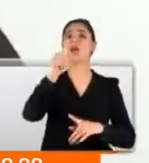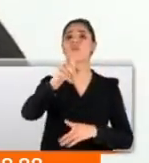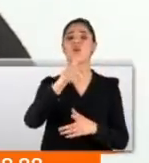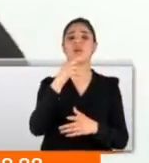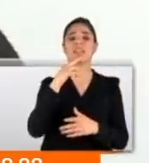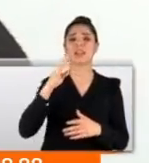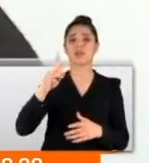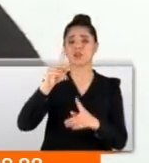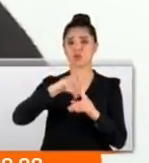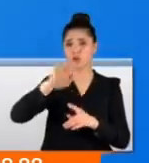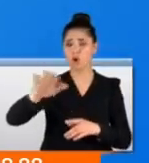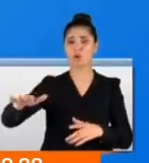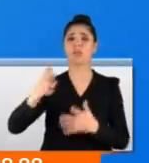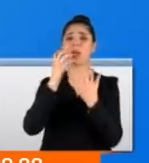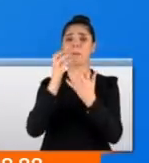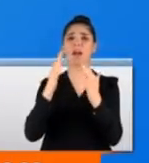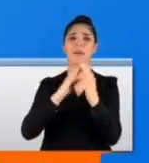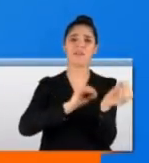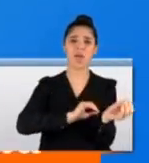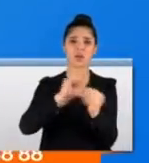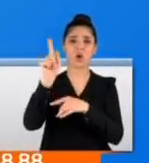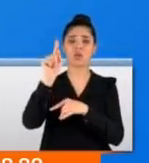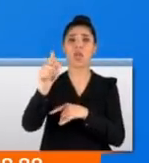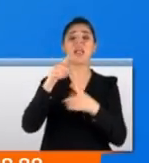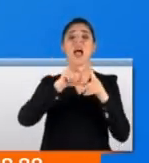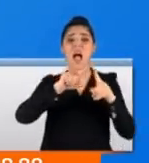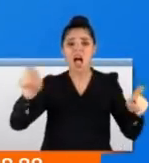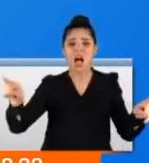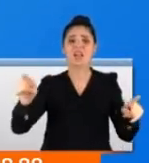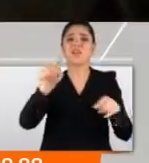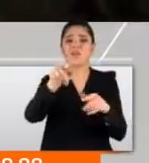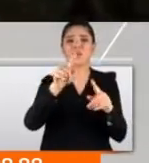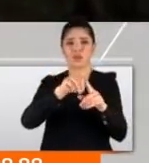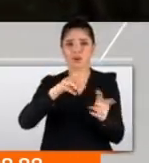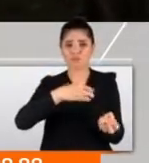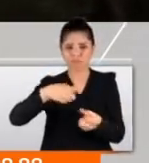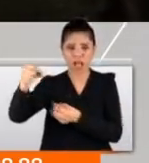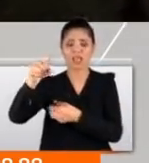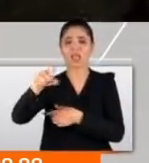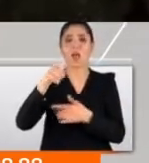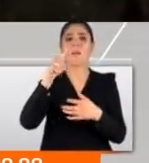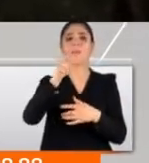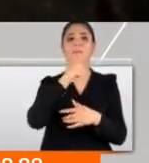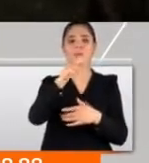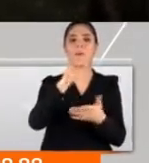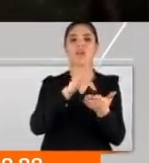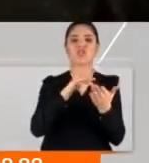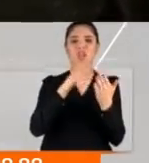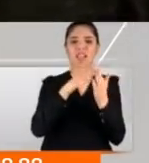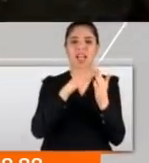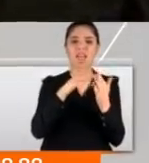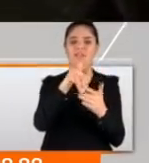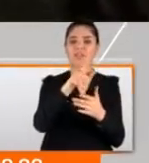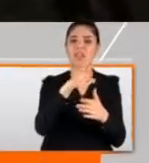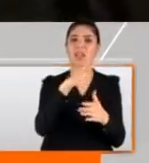yetiştirme yurduna göndermek zorundaydı. Torunlarından ayrılınca acısı ikiye katlandı. Babaları cezaevindeydi. Baksınlar herkes dosyalarına